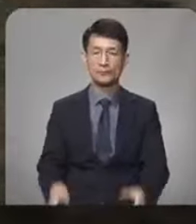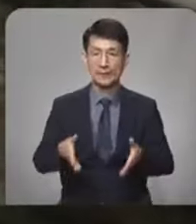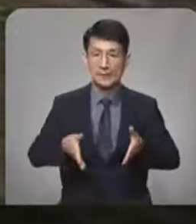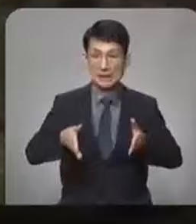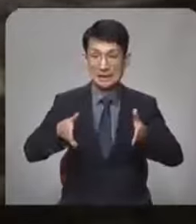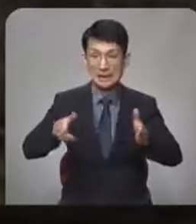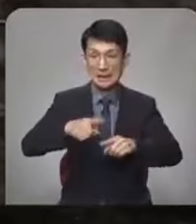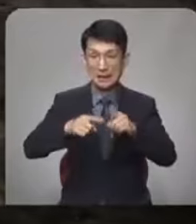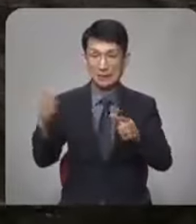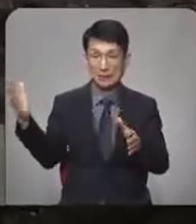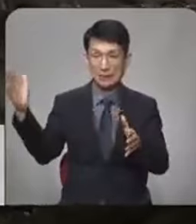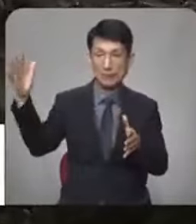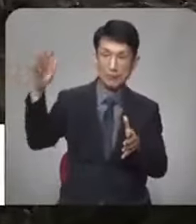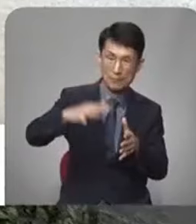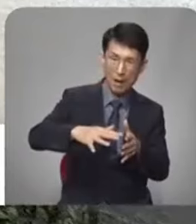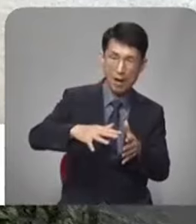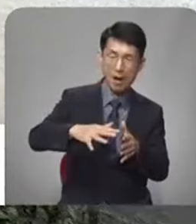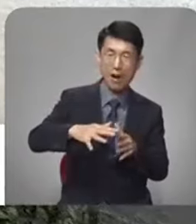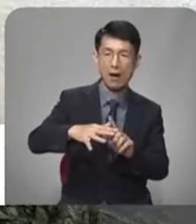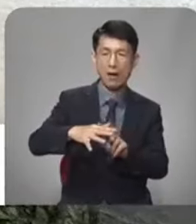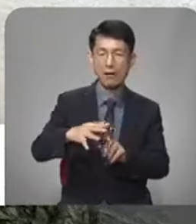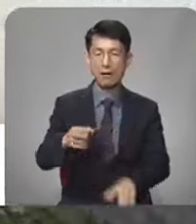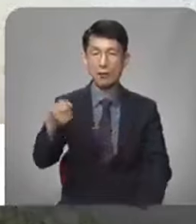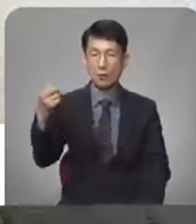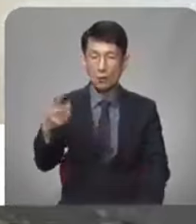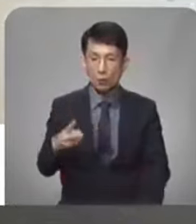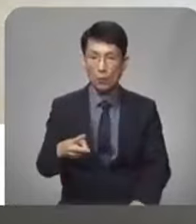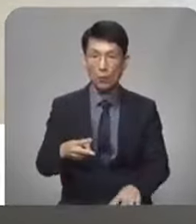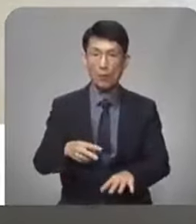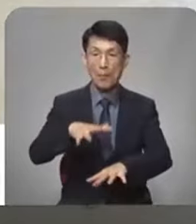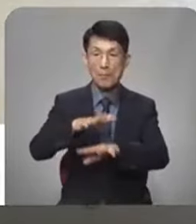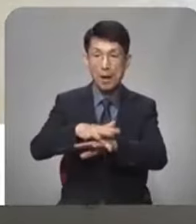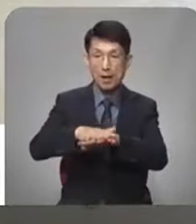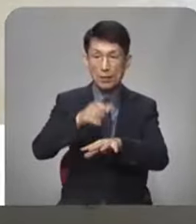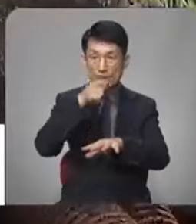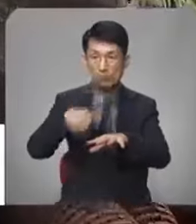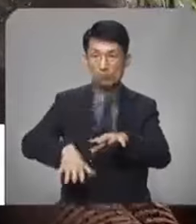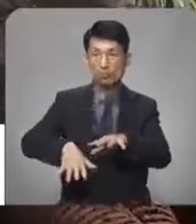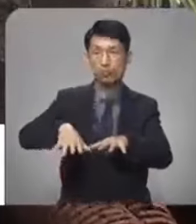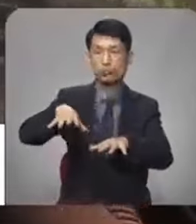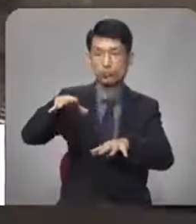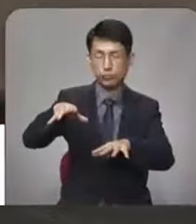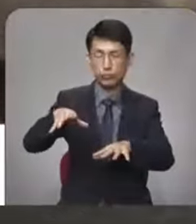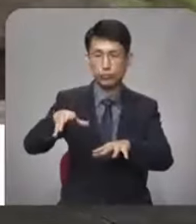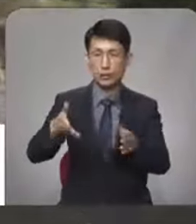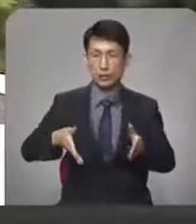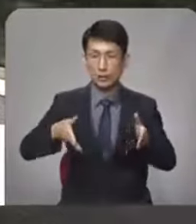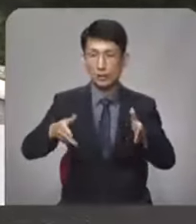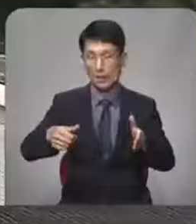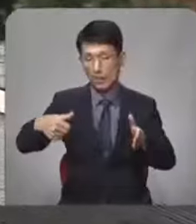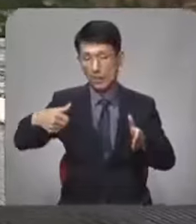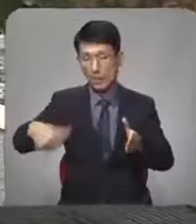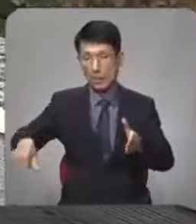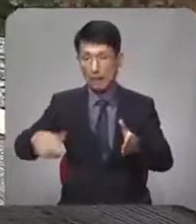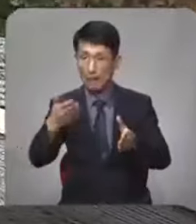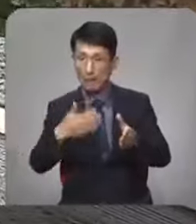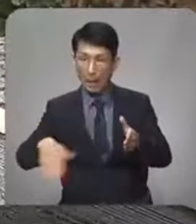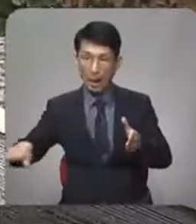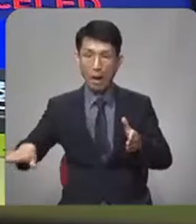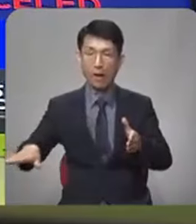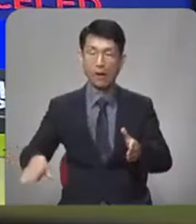나무가 쓰러져 도로를 덮쳤습니다. 농작물은 흙탕물에 잠겼습니다. 도로는 한쪽이 움푹 패여